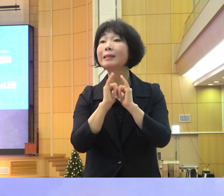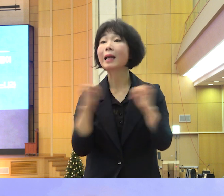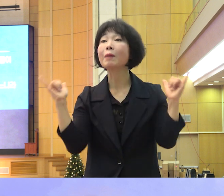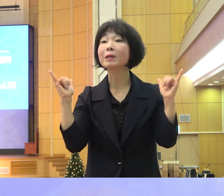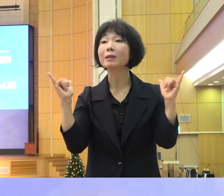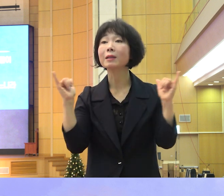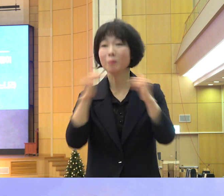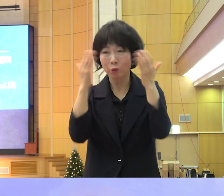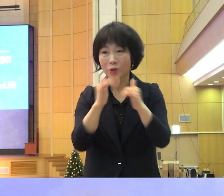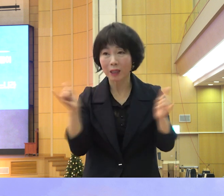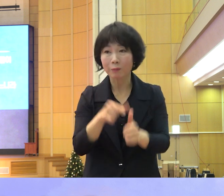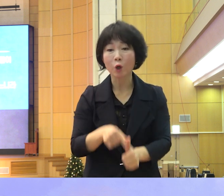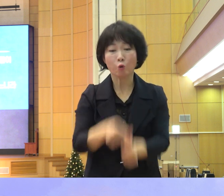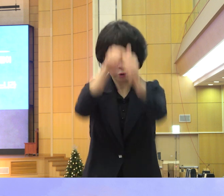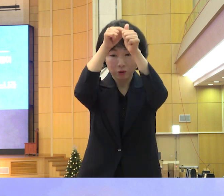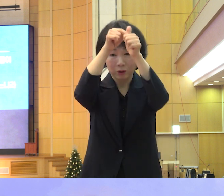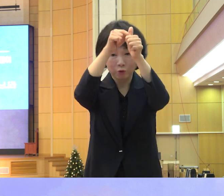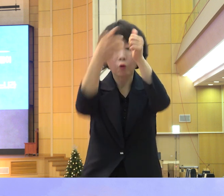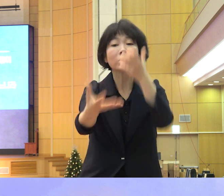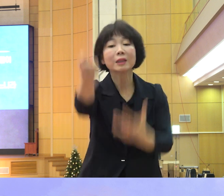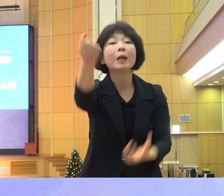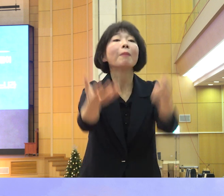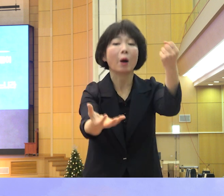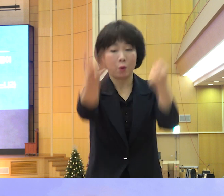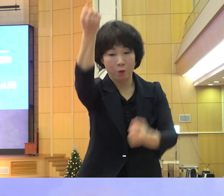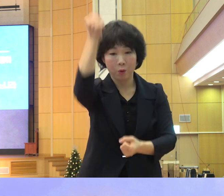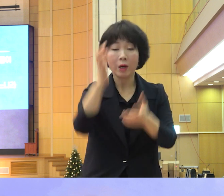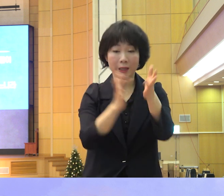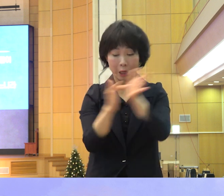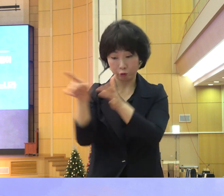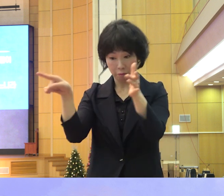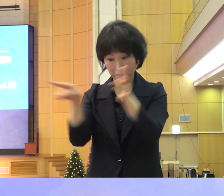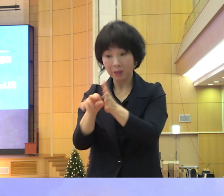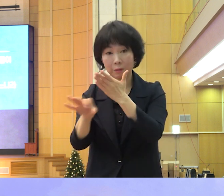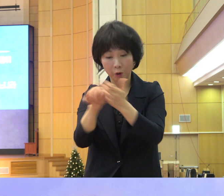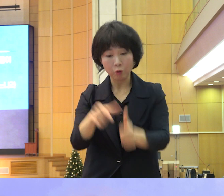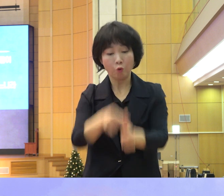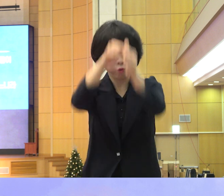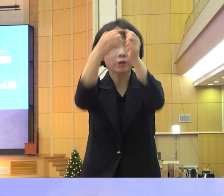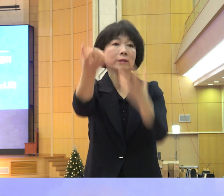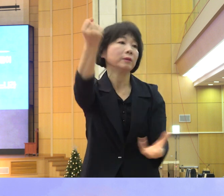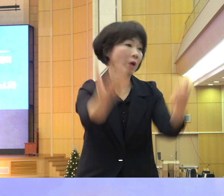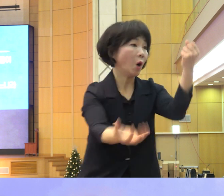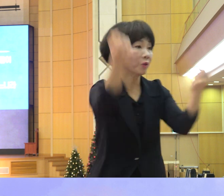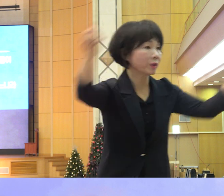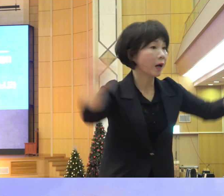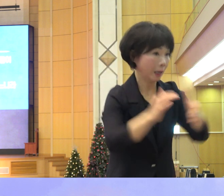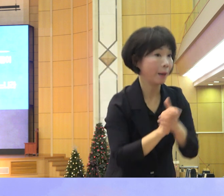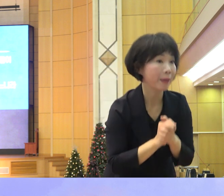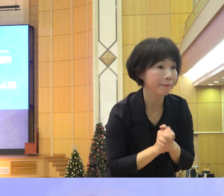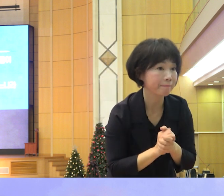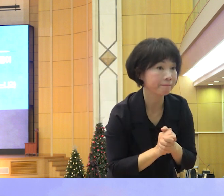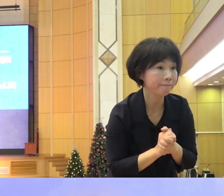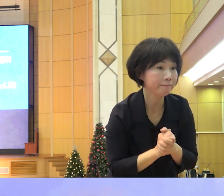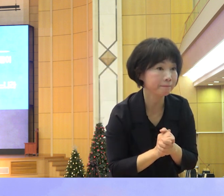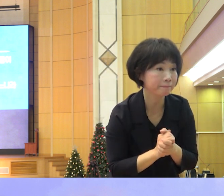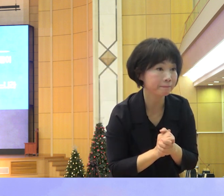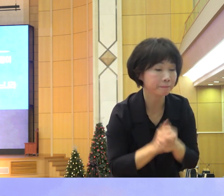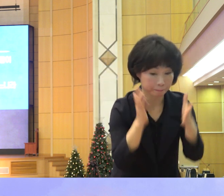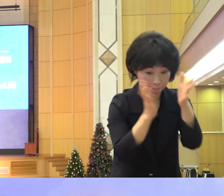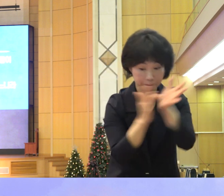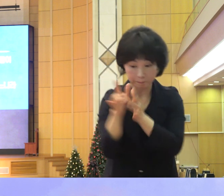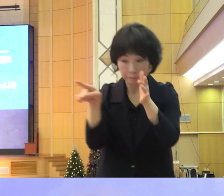하나님은 모든 사람이 구원을 받으며 주 예수를 믿으라 그리하면 너와 너희 집이 구원한다 그랬잖아요. 그러니까 예수